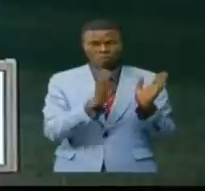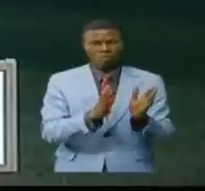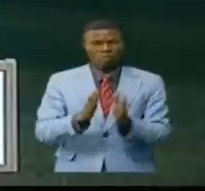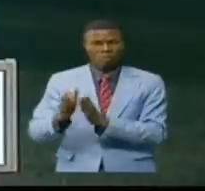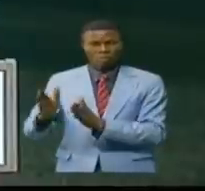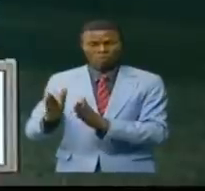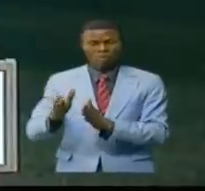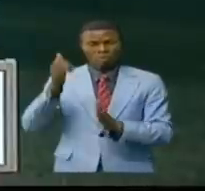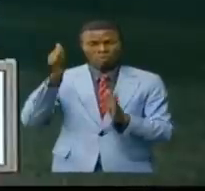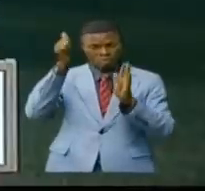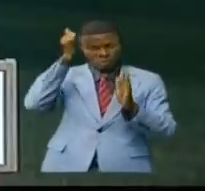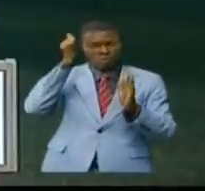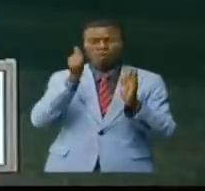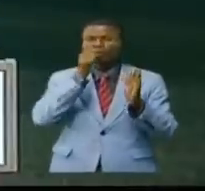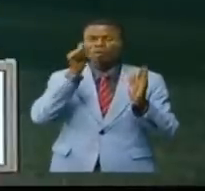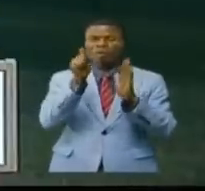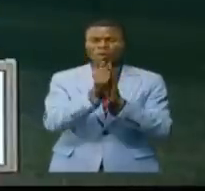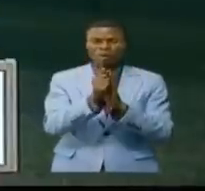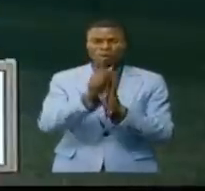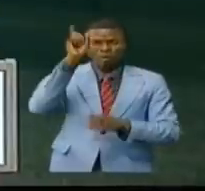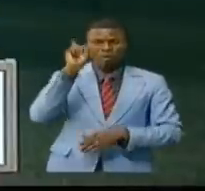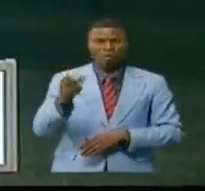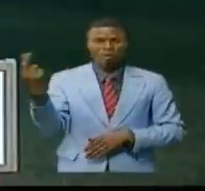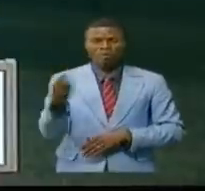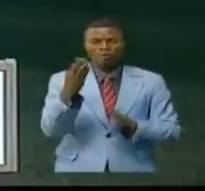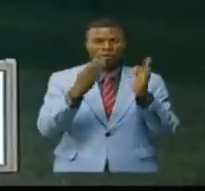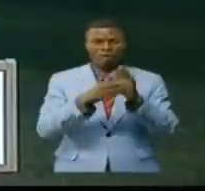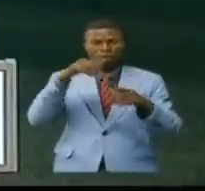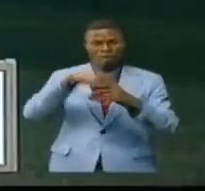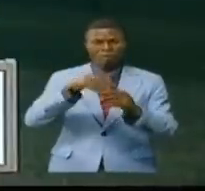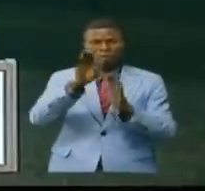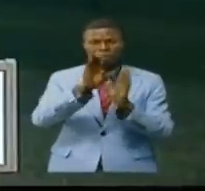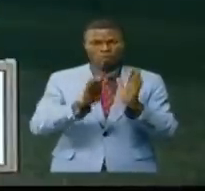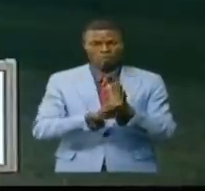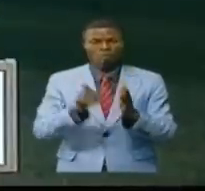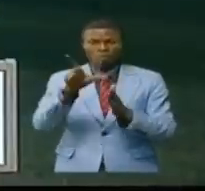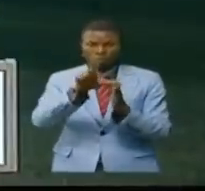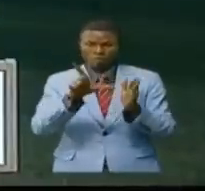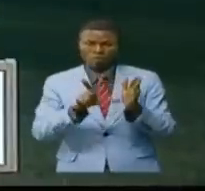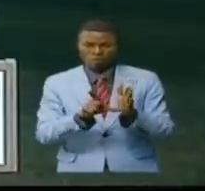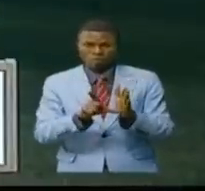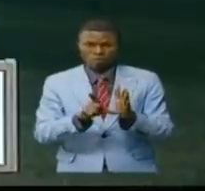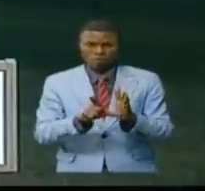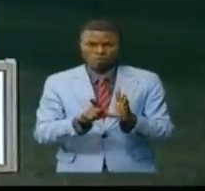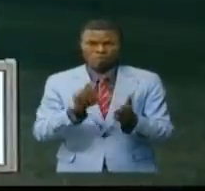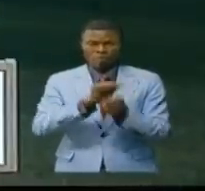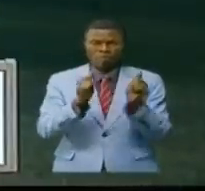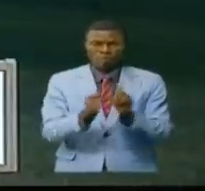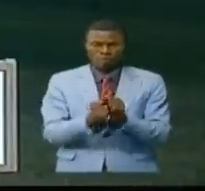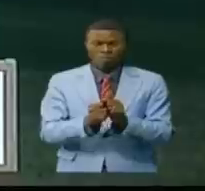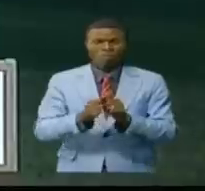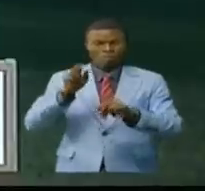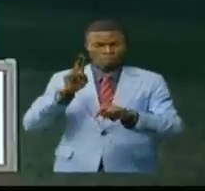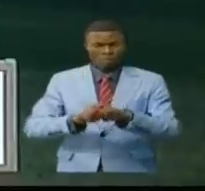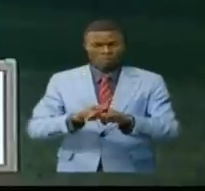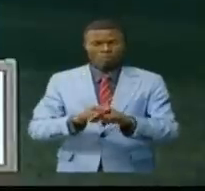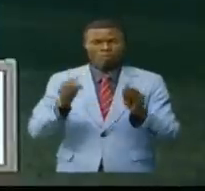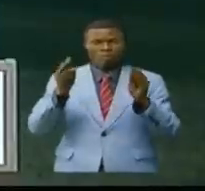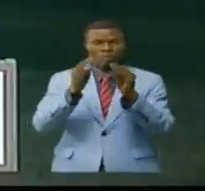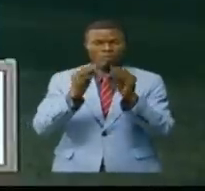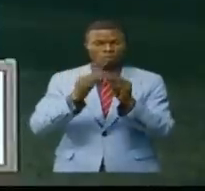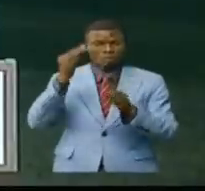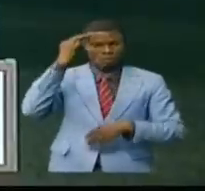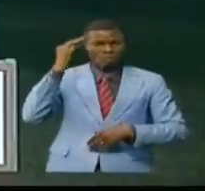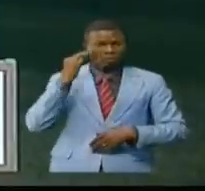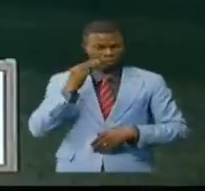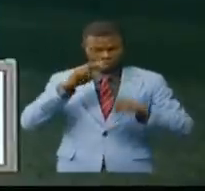dispositions des articles 129 de la Constitution et de la loi sur l'habilitation. Le Conseil de ministres